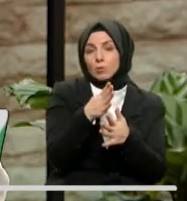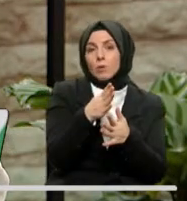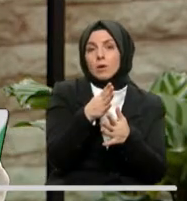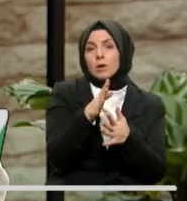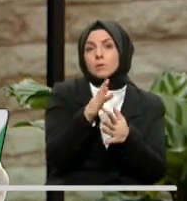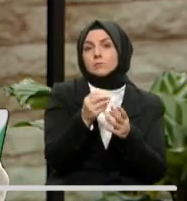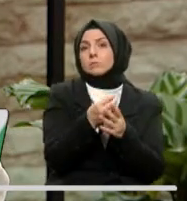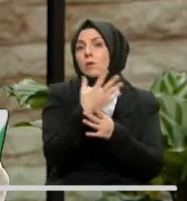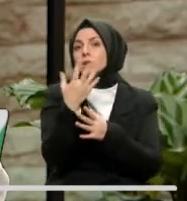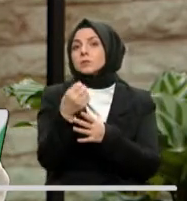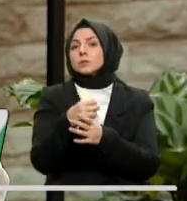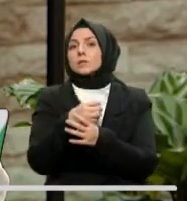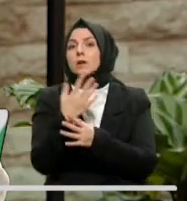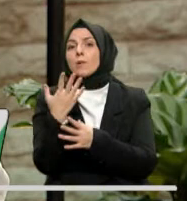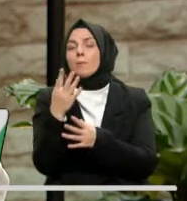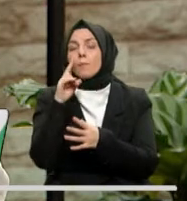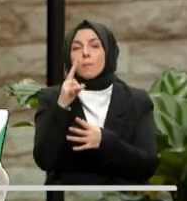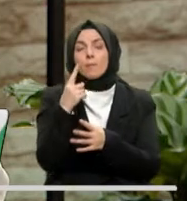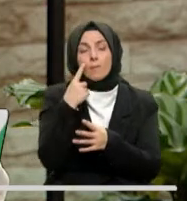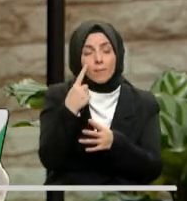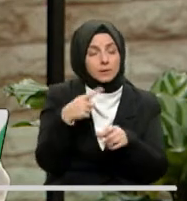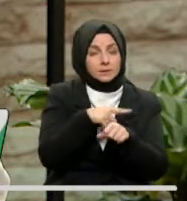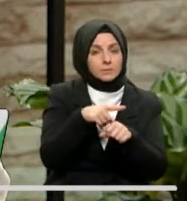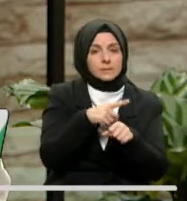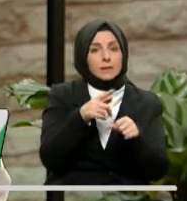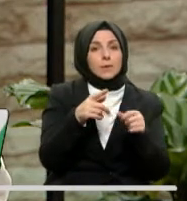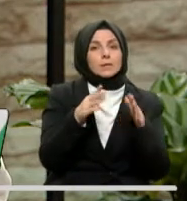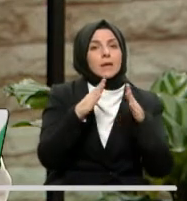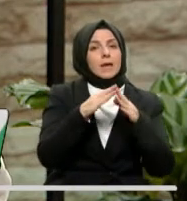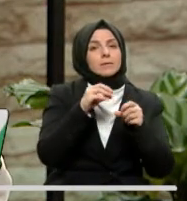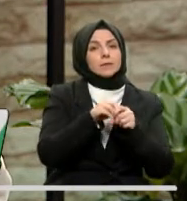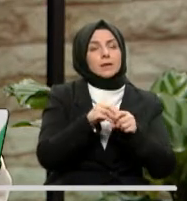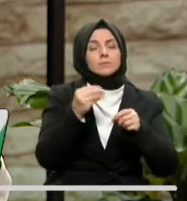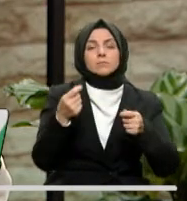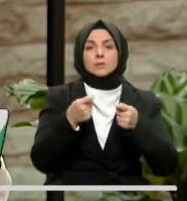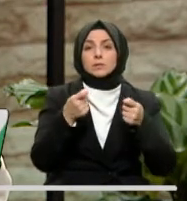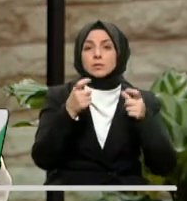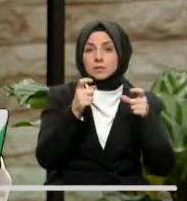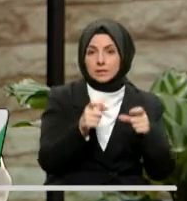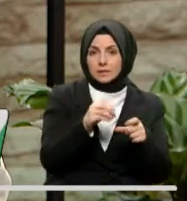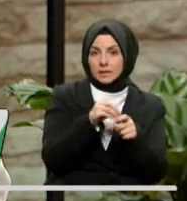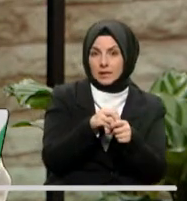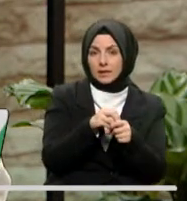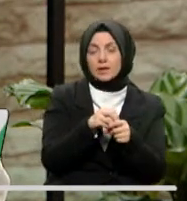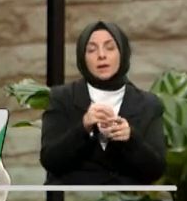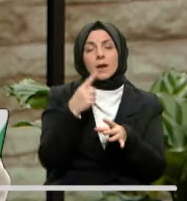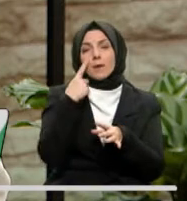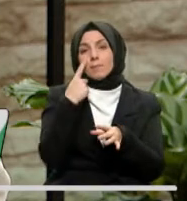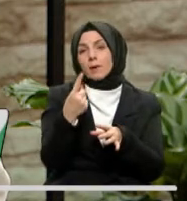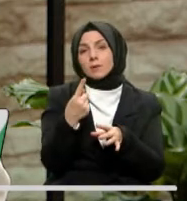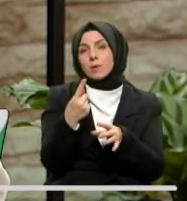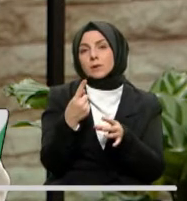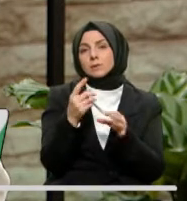Sadece ev otel işyerleri ofisleri gibi çok alanda bitir bakabiliriz daha çok Bulunduğunuz alanın